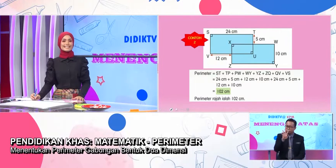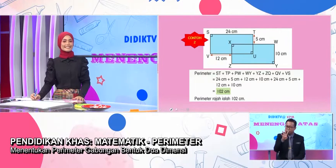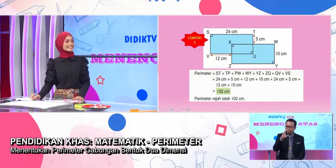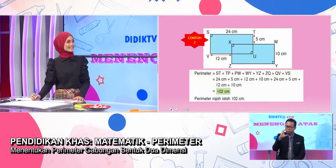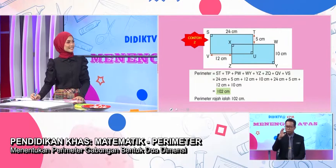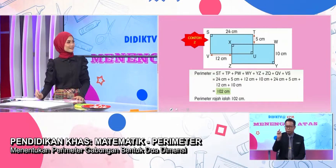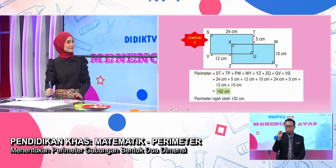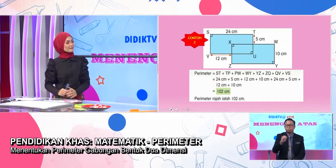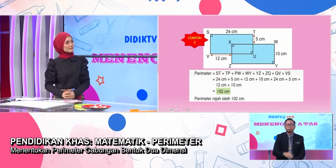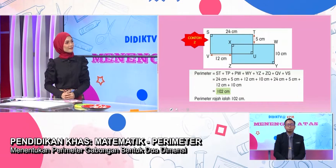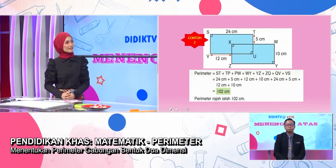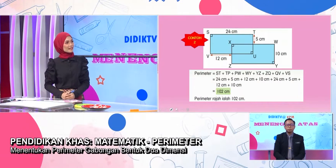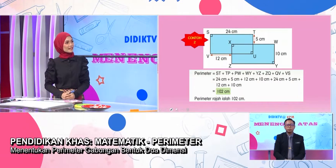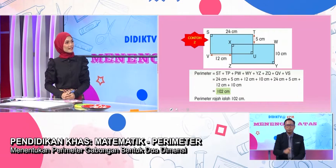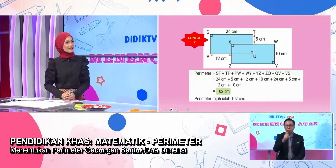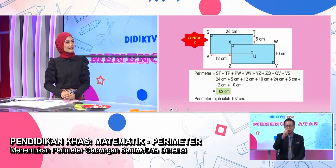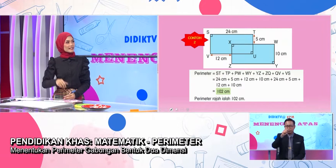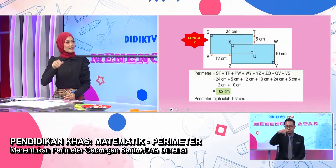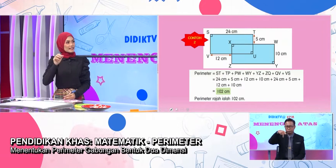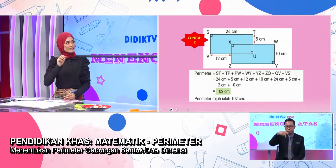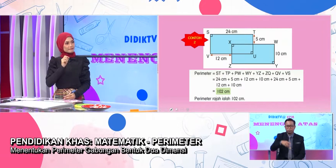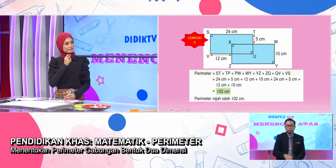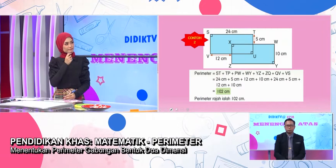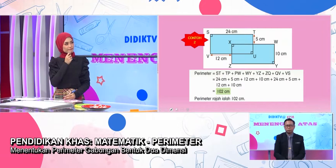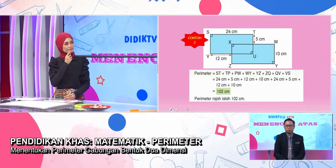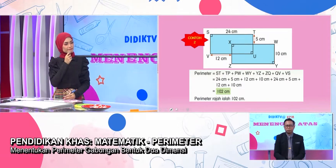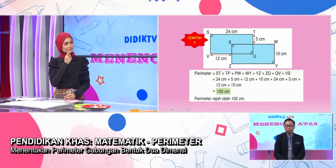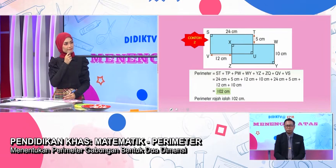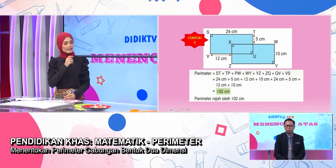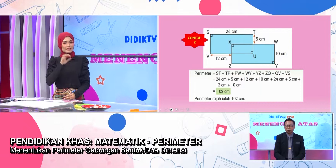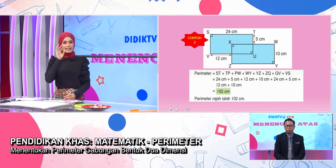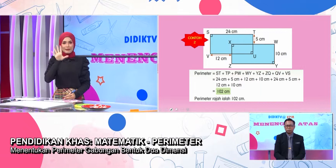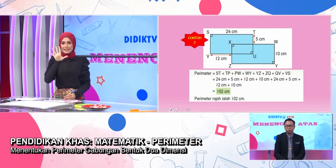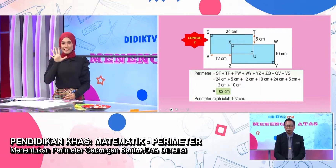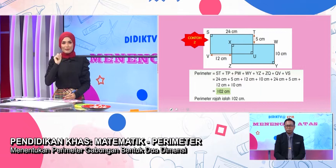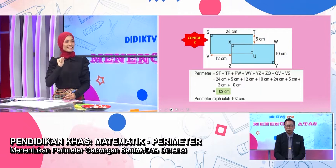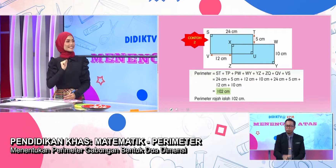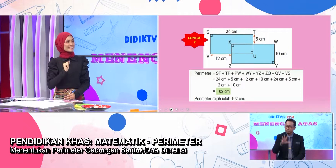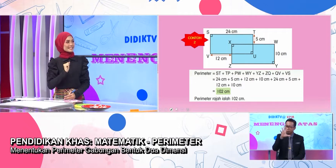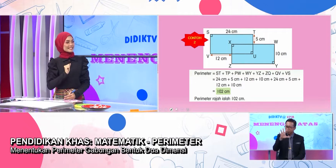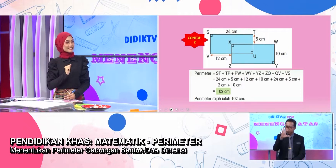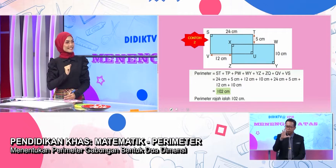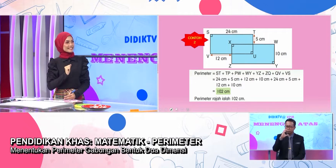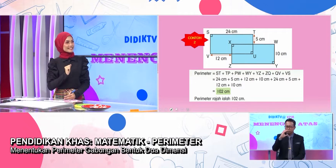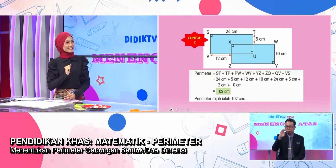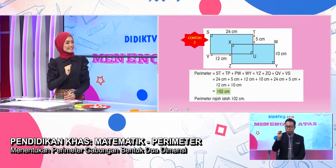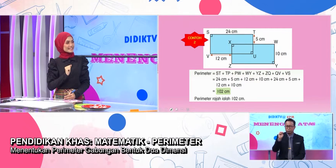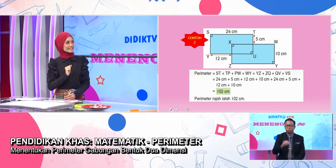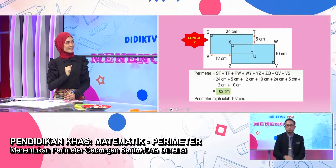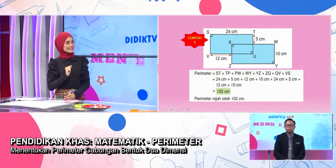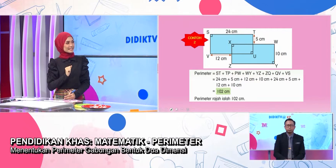waktu Ceti TV di sini nih cm 5 cm